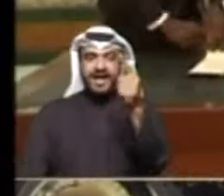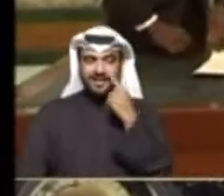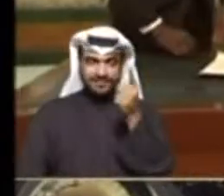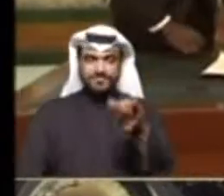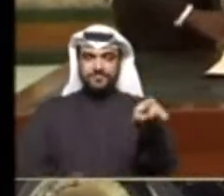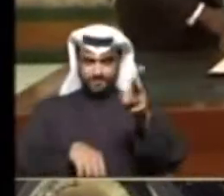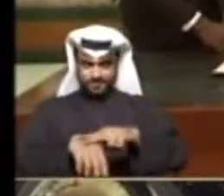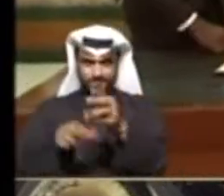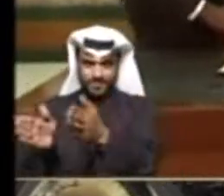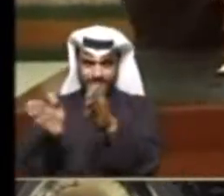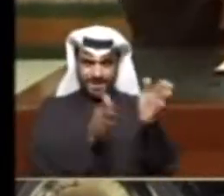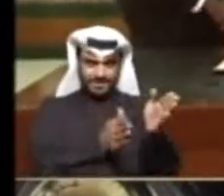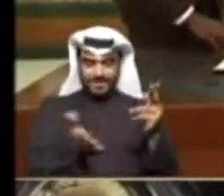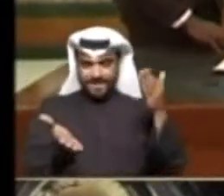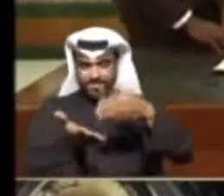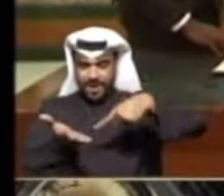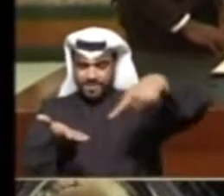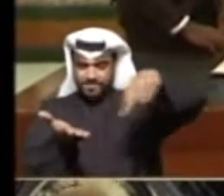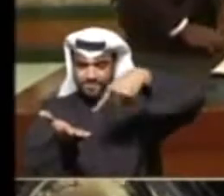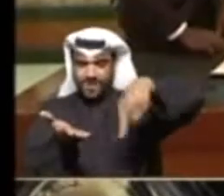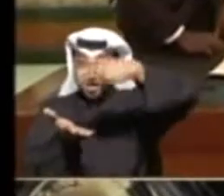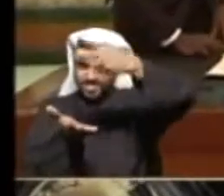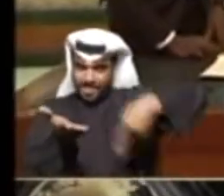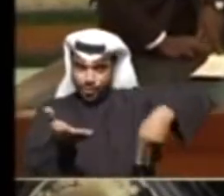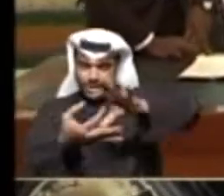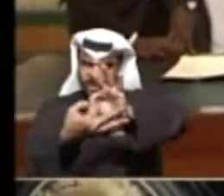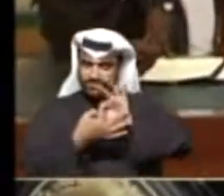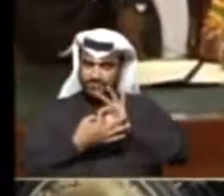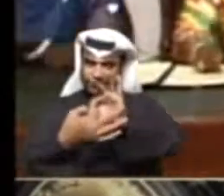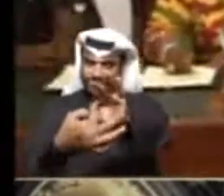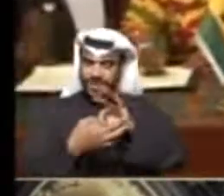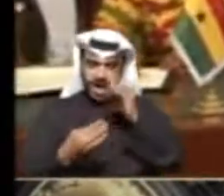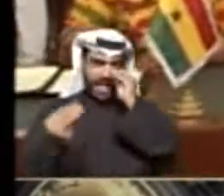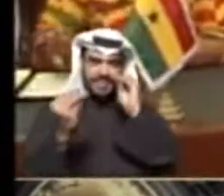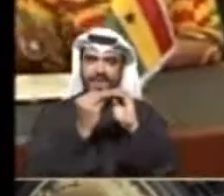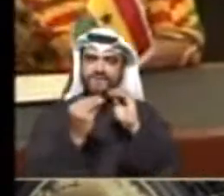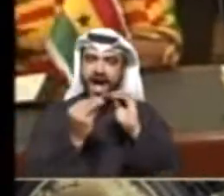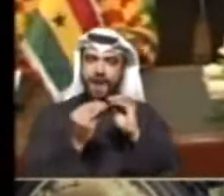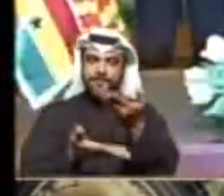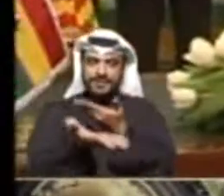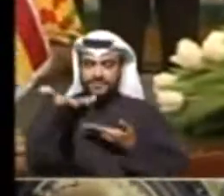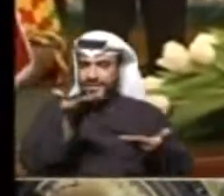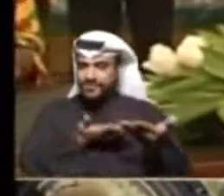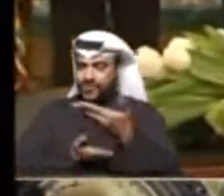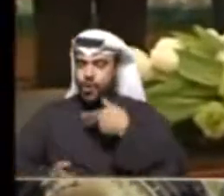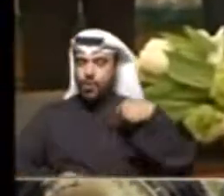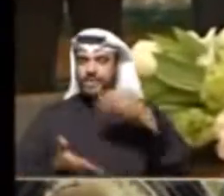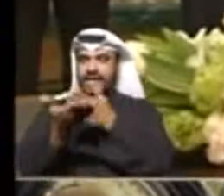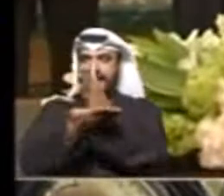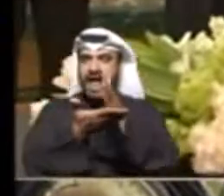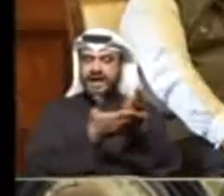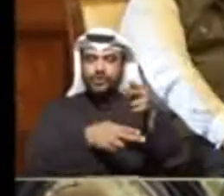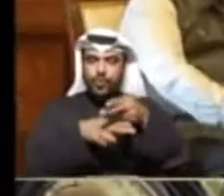الأصعدة، حيث تم التوقيع على مذكرة تفاهم بشأن إقامة المشاورات الثنائية بين وزارتي الخارجية في